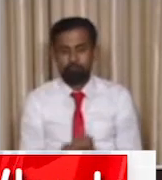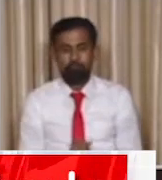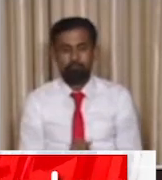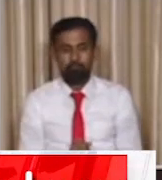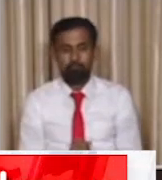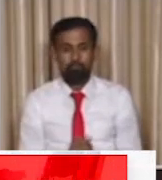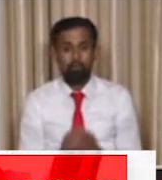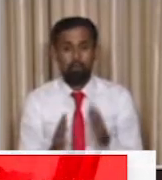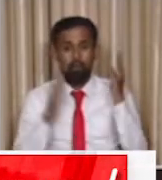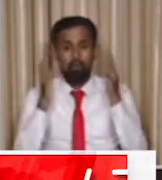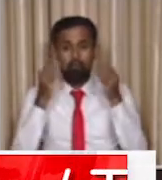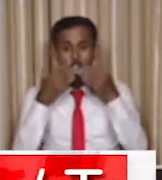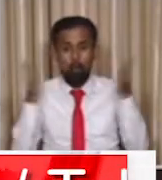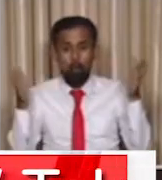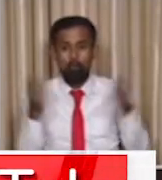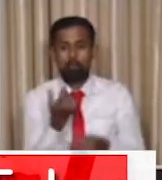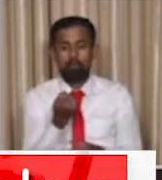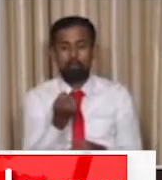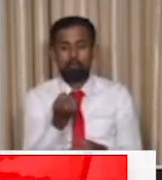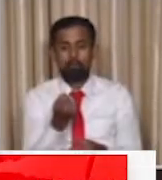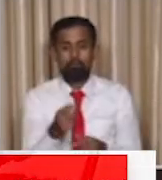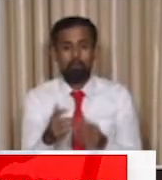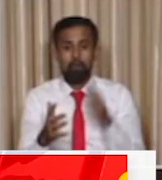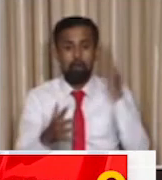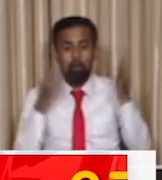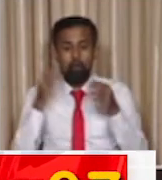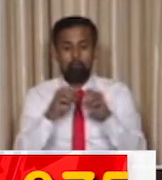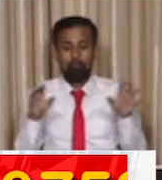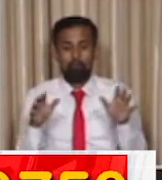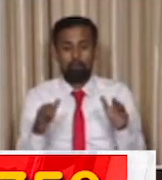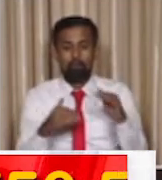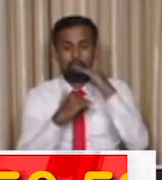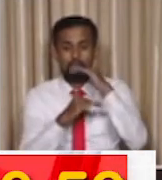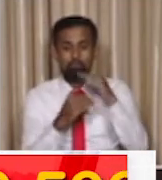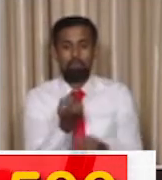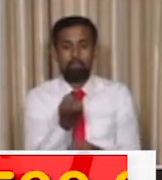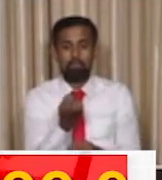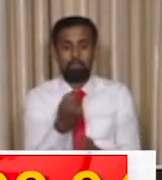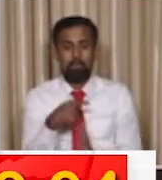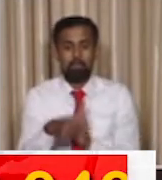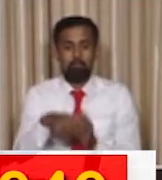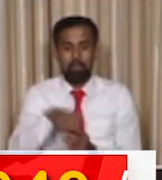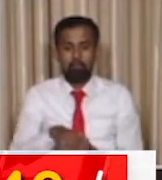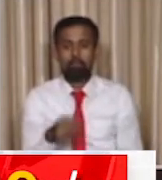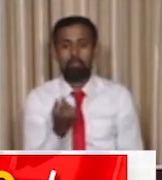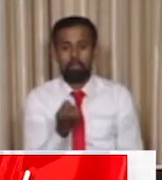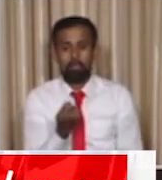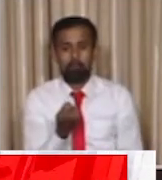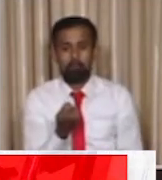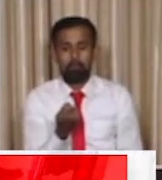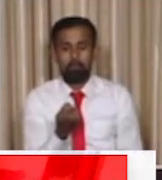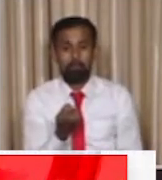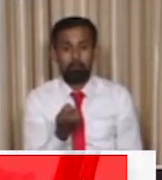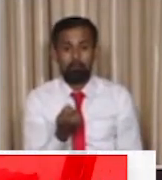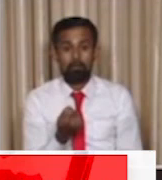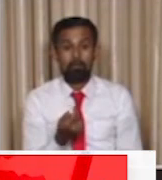එකක් ලෝක ව්‍යාප්ත විවුර්ත මිල කැඳවීම, ඒ වගේම ලෝක ව්‍යාප්ත සීමිත මිල කැඳවීම, දේශීය මිල කැඳවීම. එහෙම කැඳවනකොට